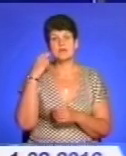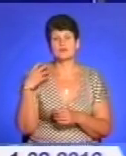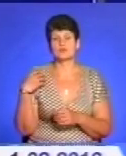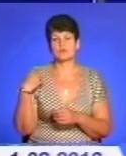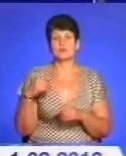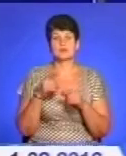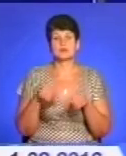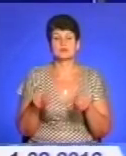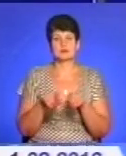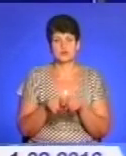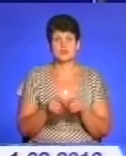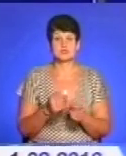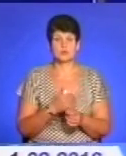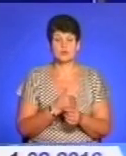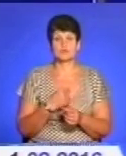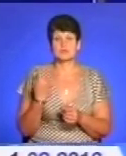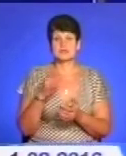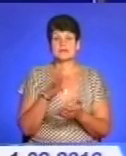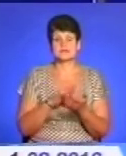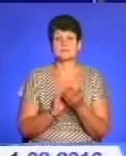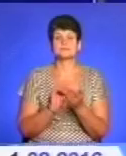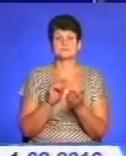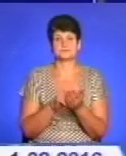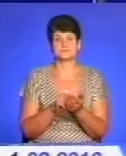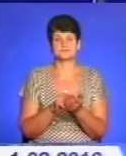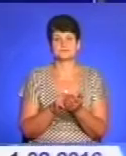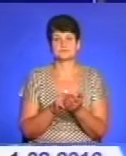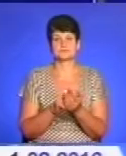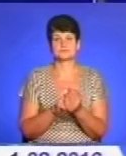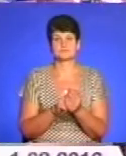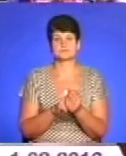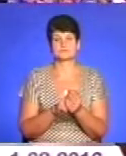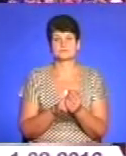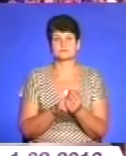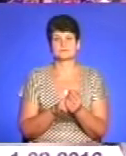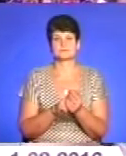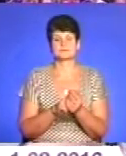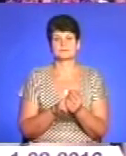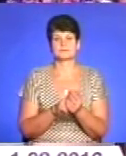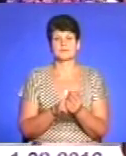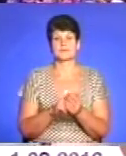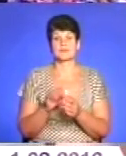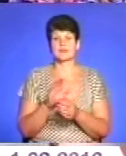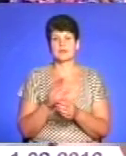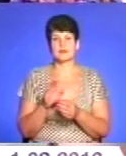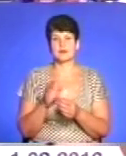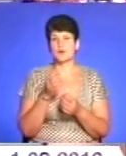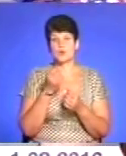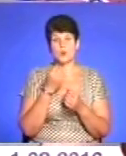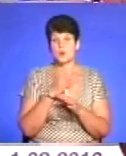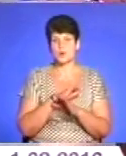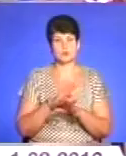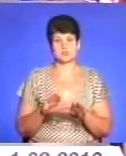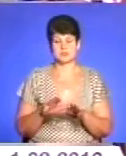терапевтичні, аби обласний центр поповнив цей список, цікавилася наша знімальна група. Це нехороший проєкт, що треба людям подумати перед тим,